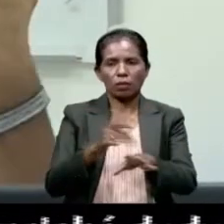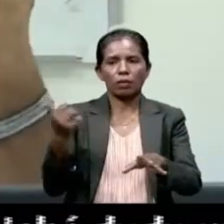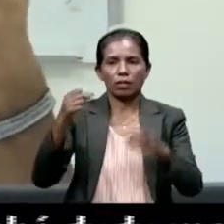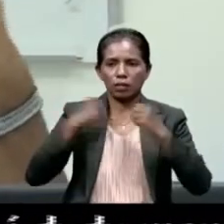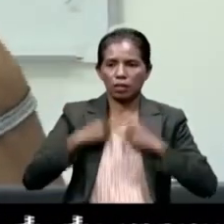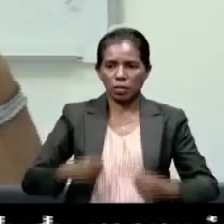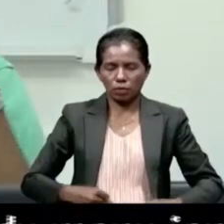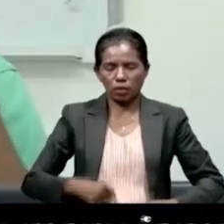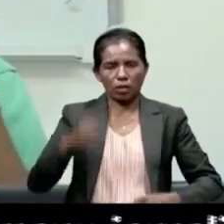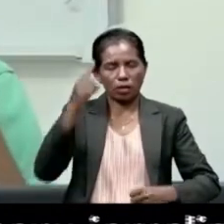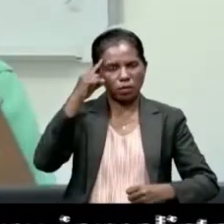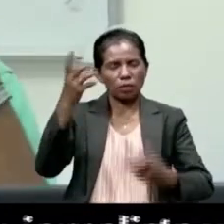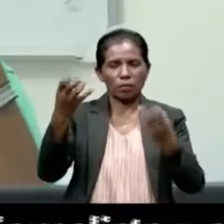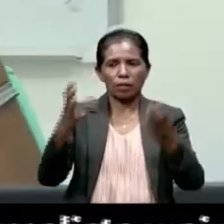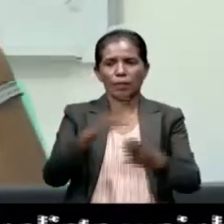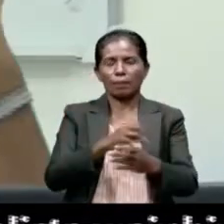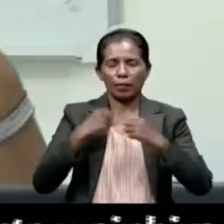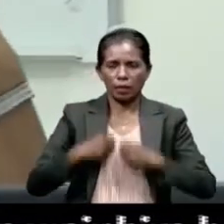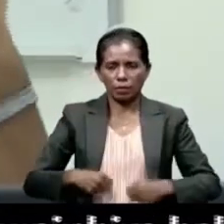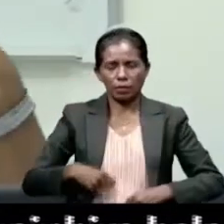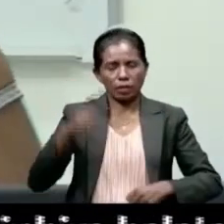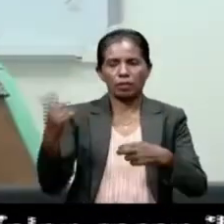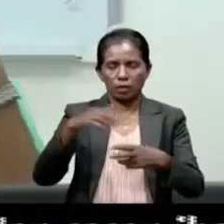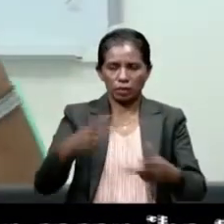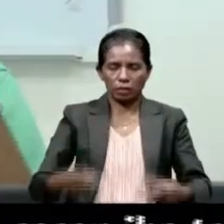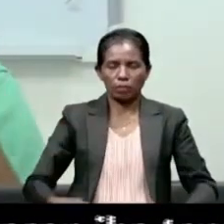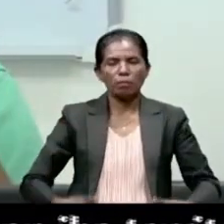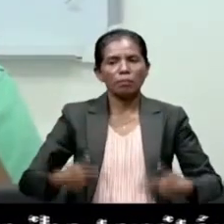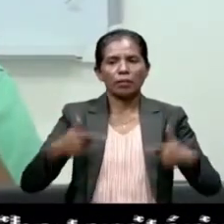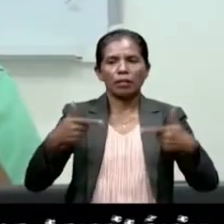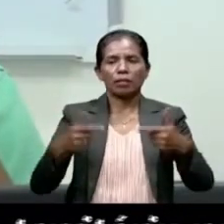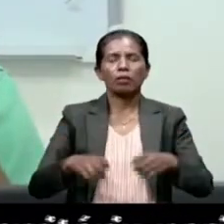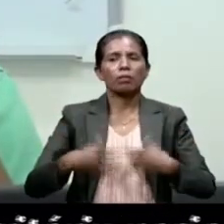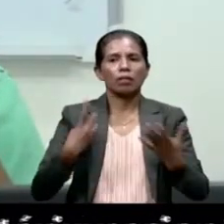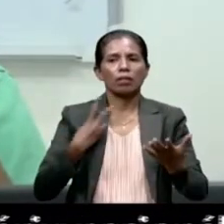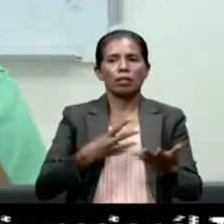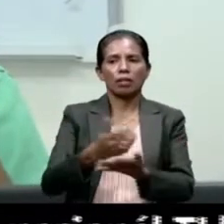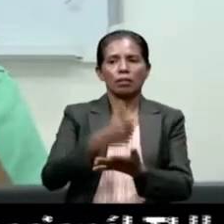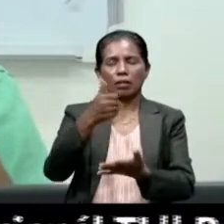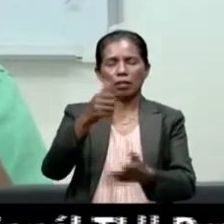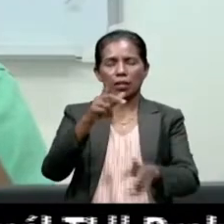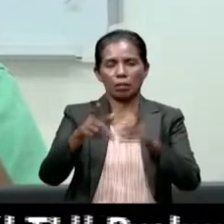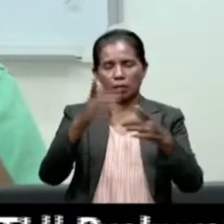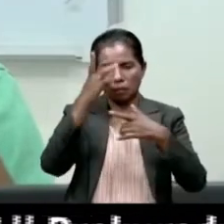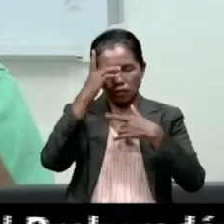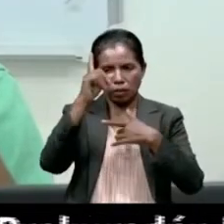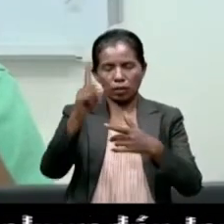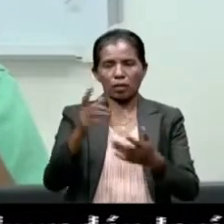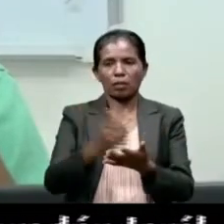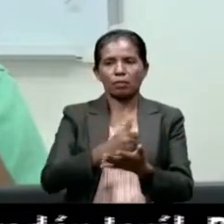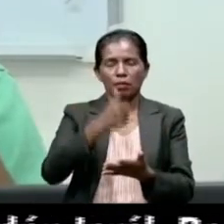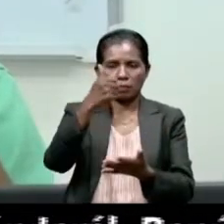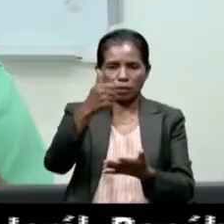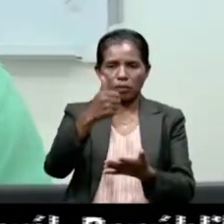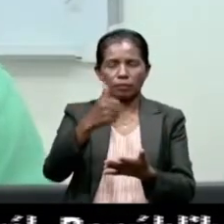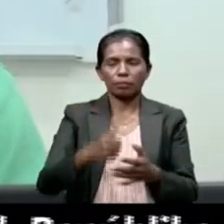saudi mental. Saudi mental ema kalau sira tristi hanu barak. Anto unsa mak ame atu menan pasiente ida. menang en termos